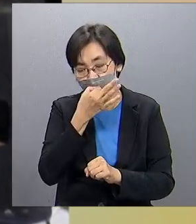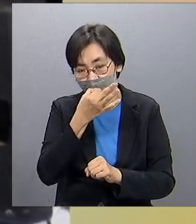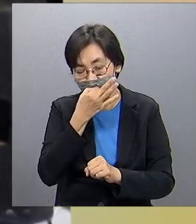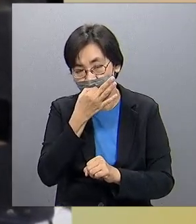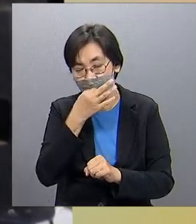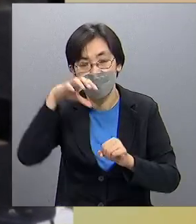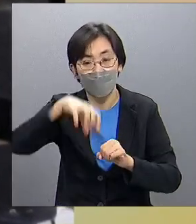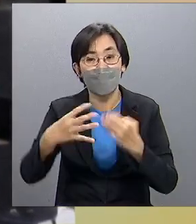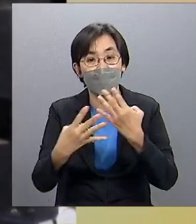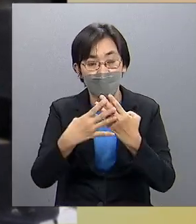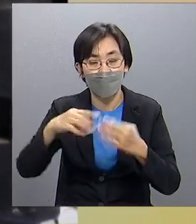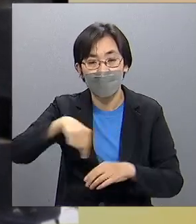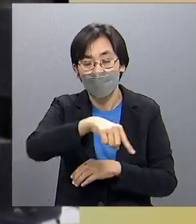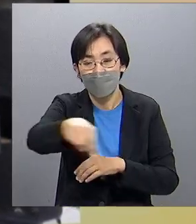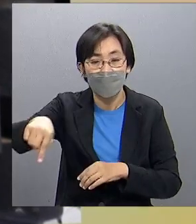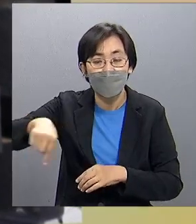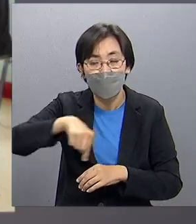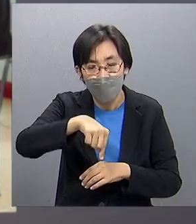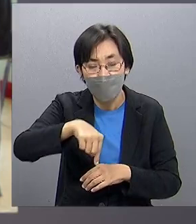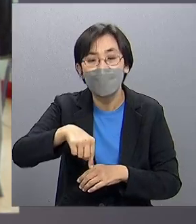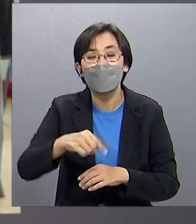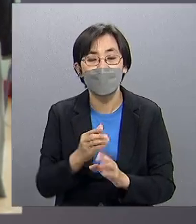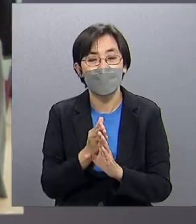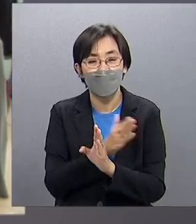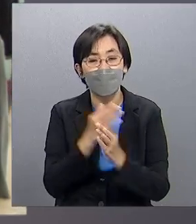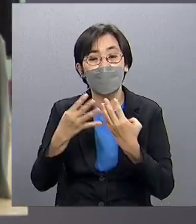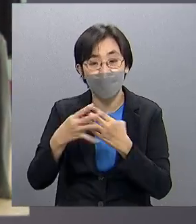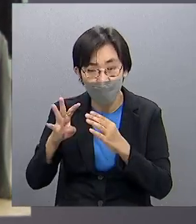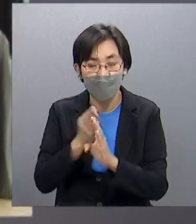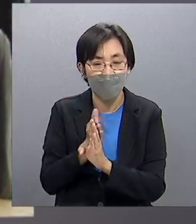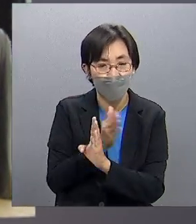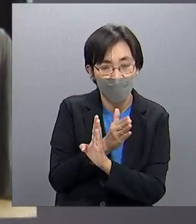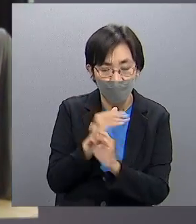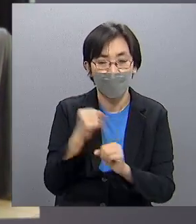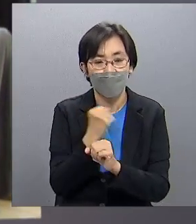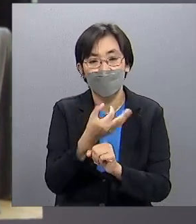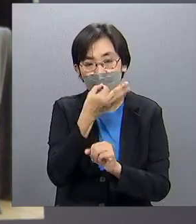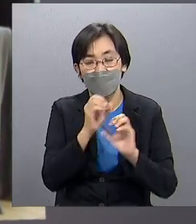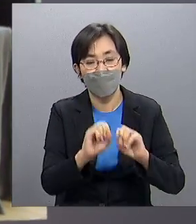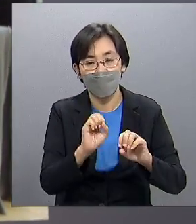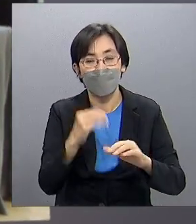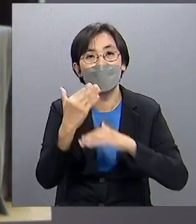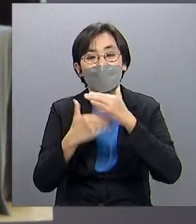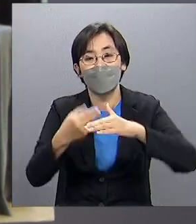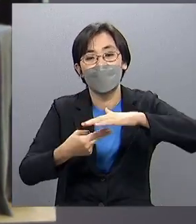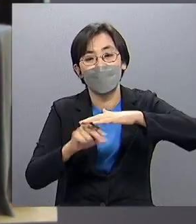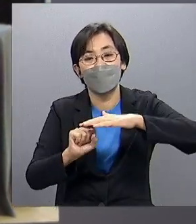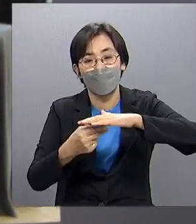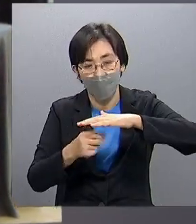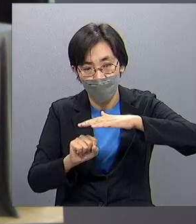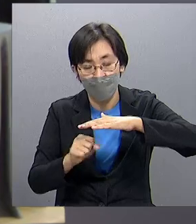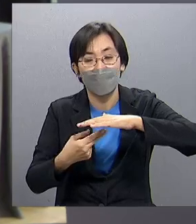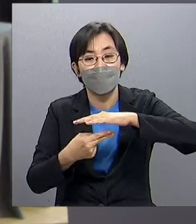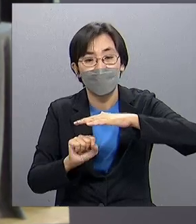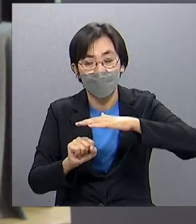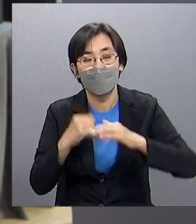ที่เป็นผู้ต้องโทษก่อนปล่อยเราก็เลยพัฒนาหลักสูตรขึ้นมาก็คือเป็นหลักสูตรต่อยอดการ